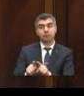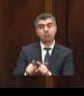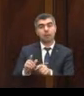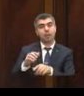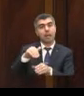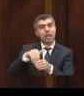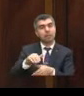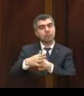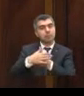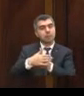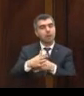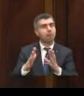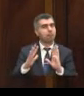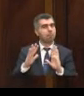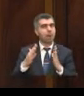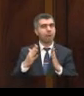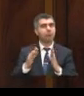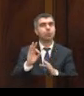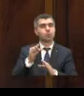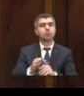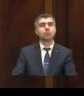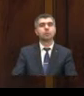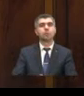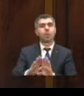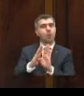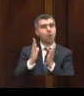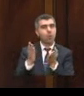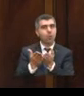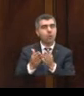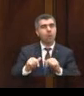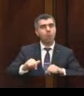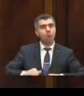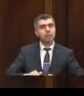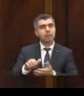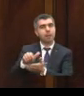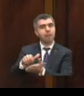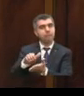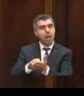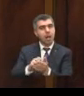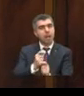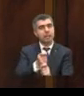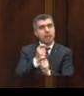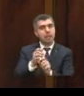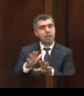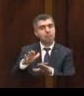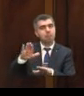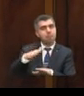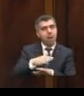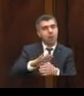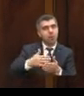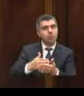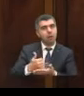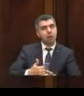عاليا بالعمل المحوري الذي قام به كل من سيد وزير الفلاحة والصيد البحري في حرصه على